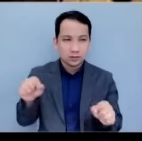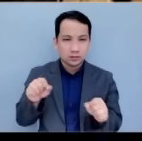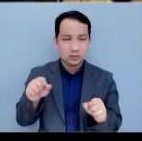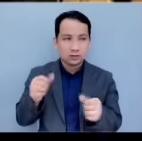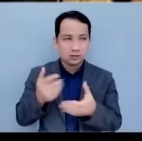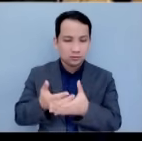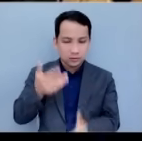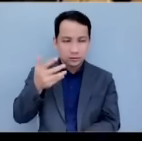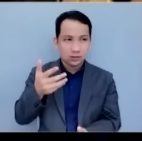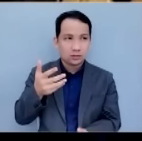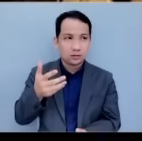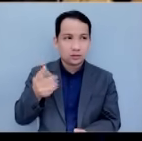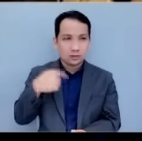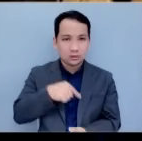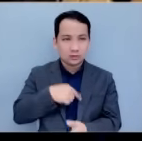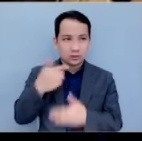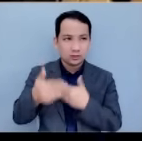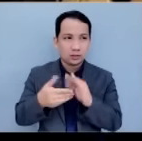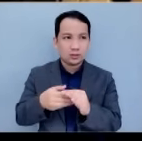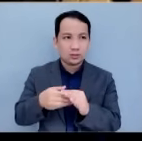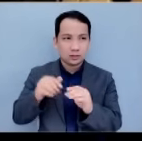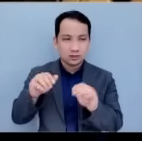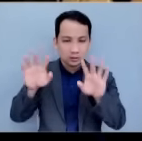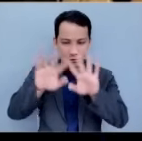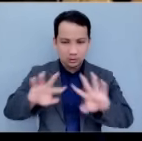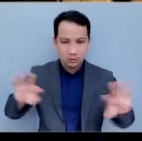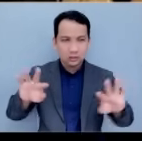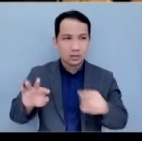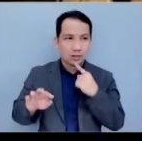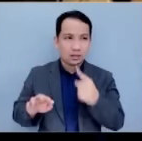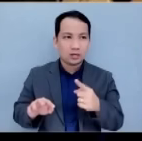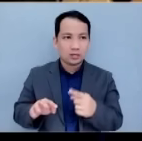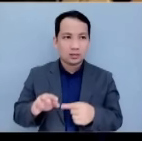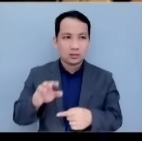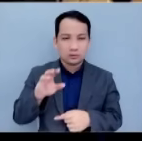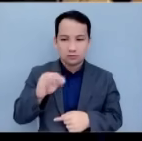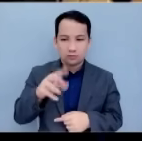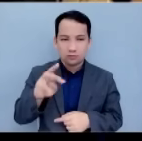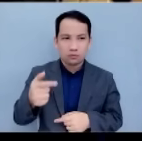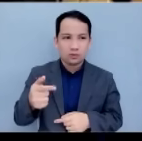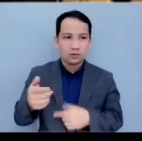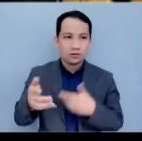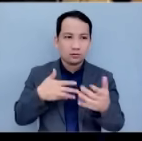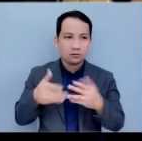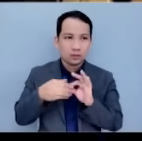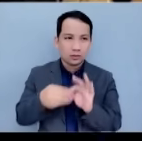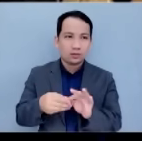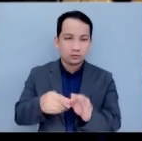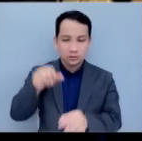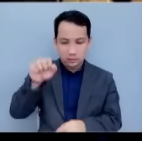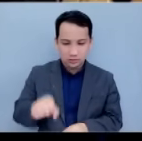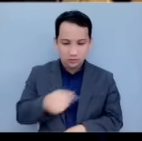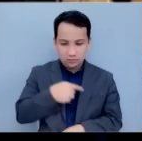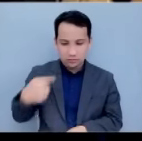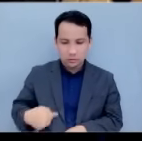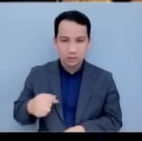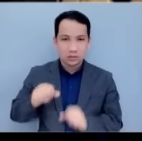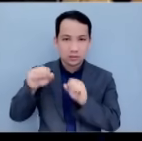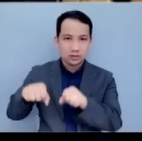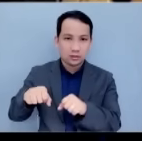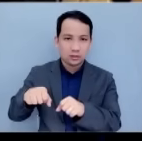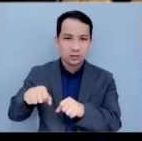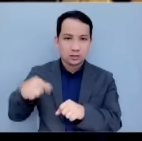ekonomiya sa mga bansa sa ASEAN. Ayon kay Minister Wong, anumang nangyayari sa South China Sea, sa Taiwan Strait,